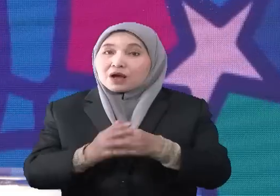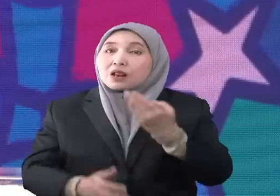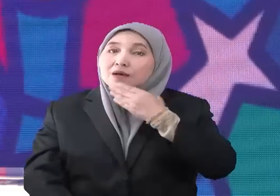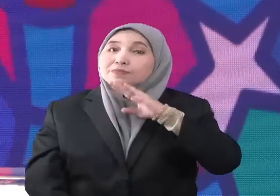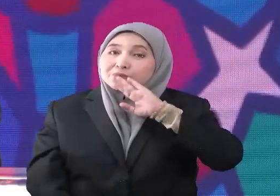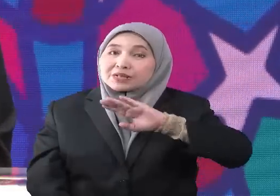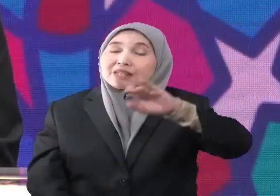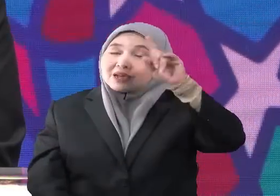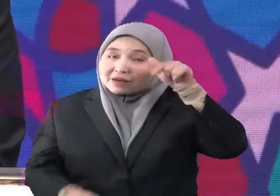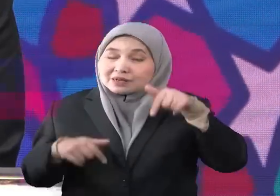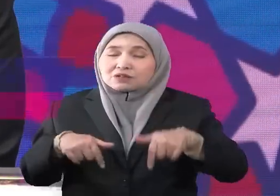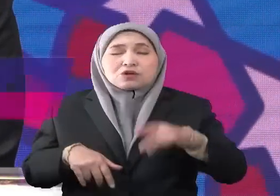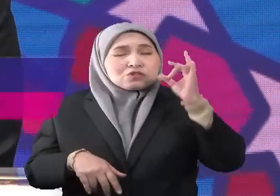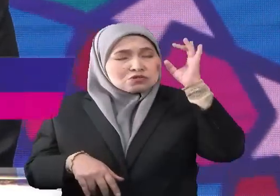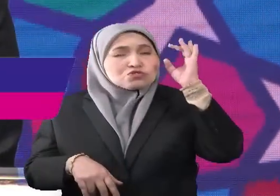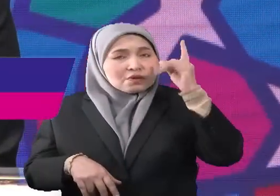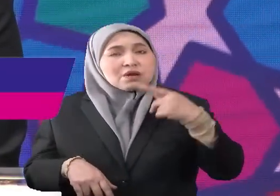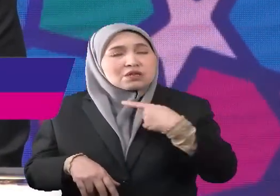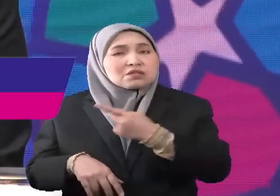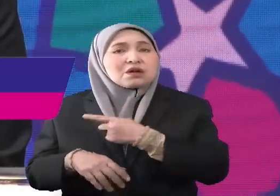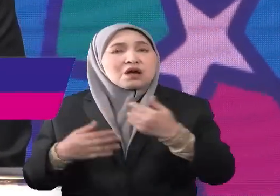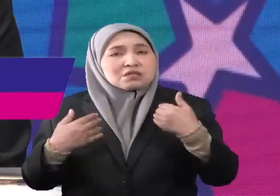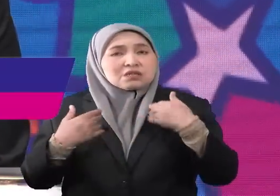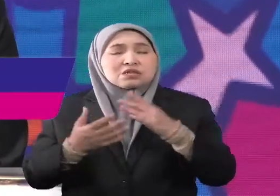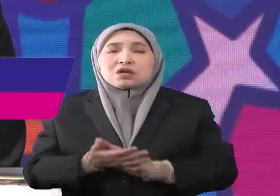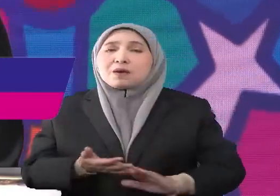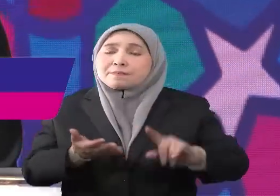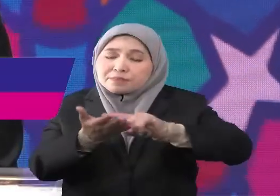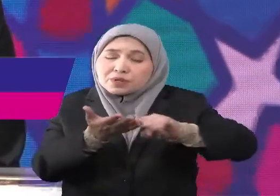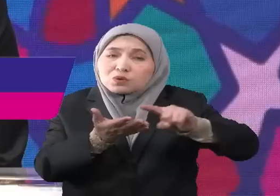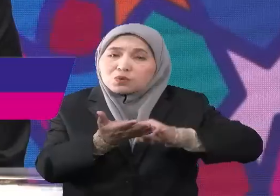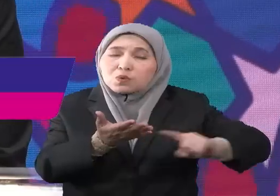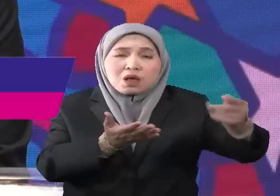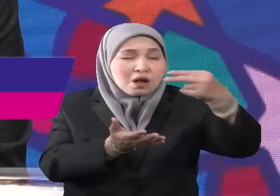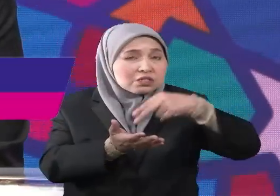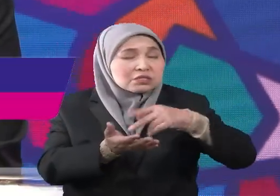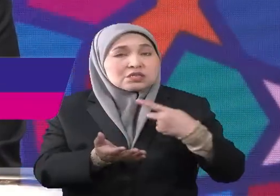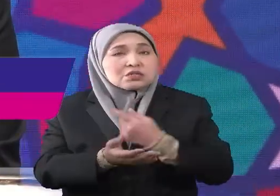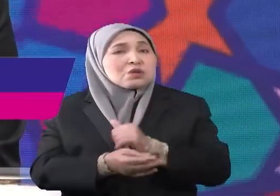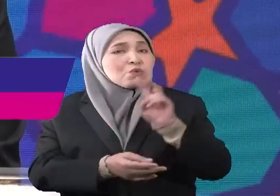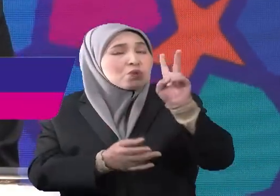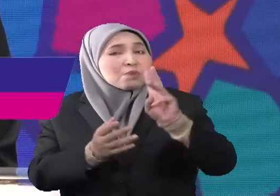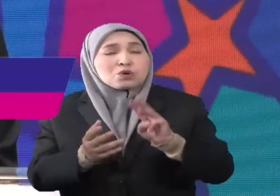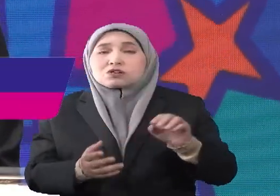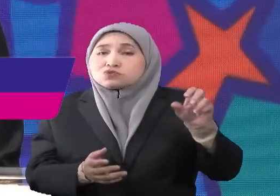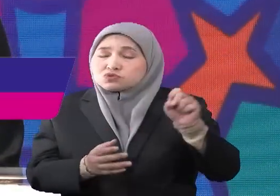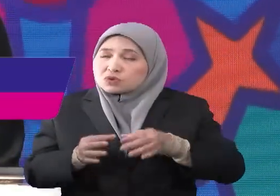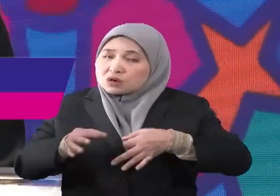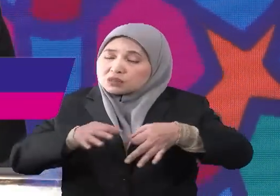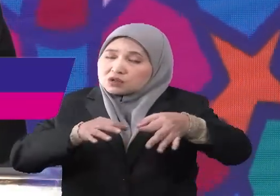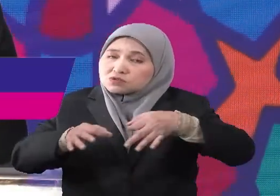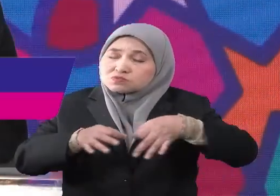dan hari ini Insya Allah kita berada pada minggu ulang Gaji kita yang mana dua muka surat akan dikupas